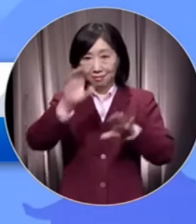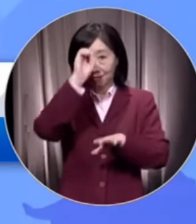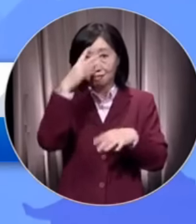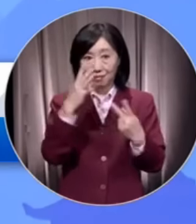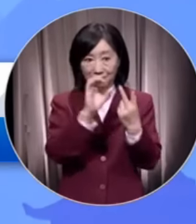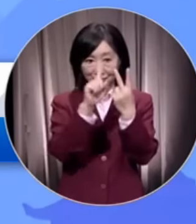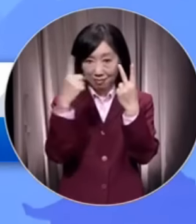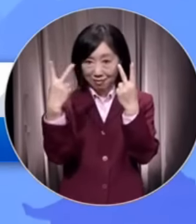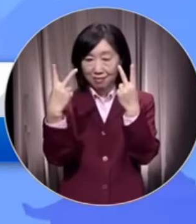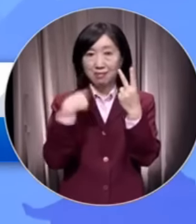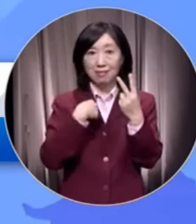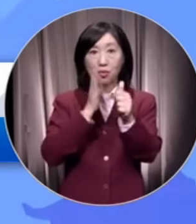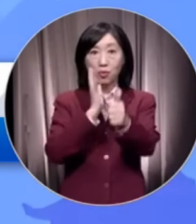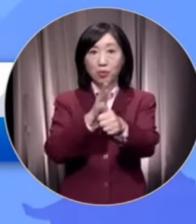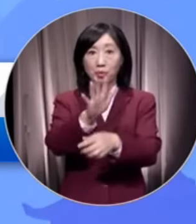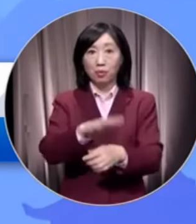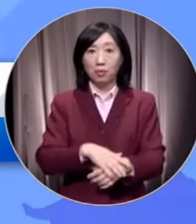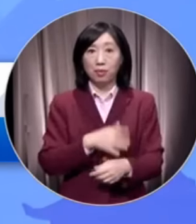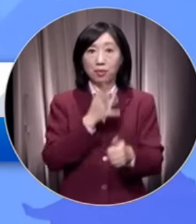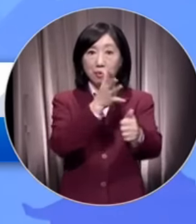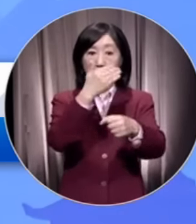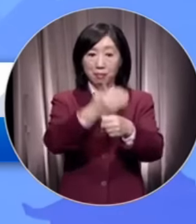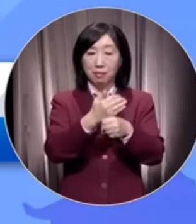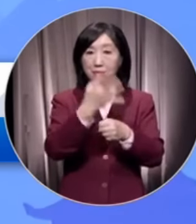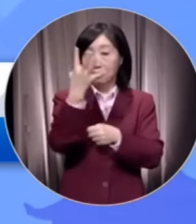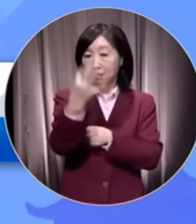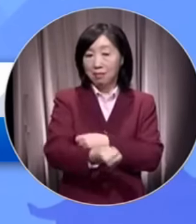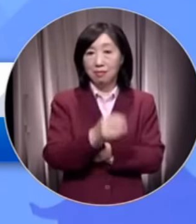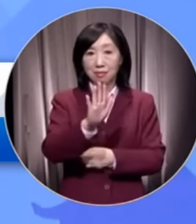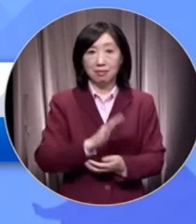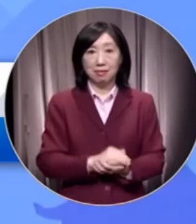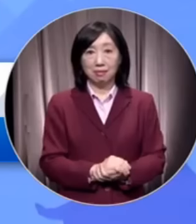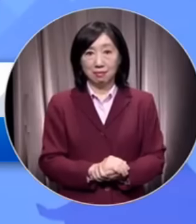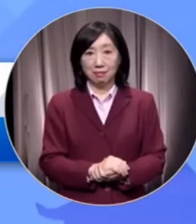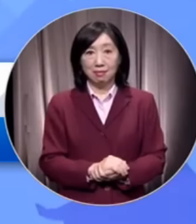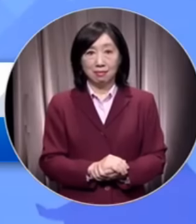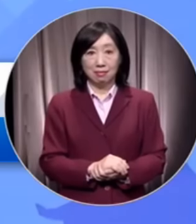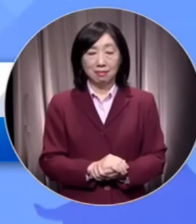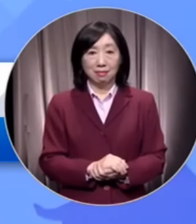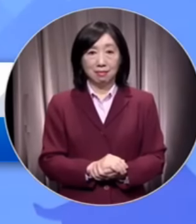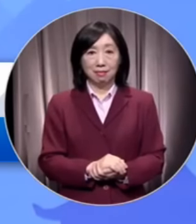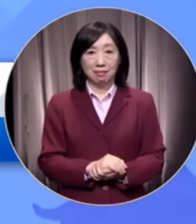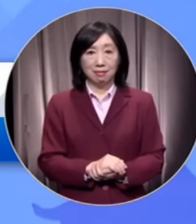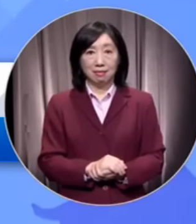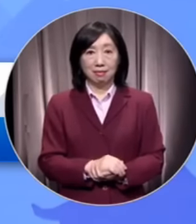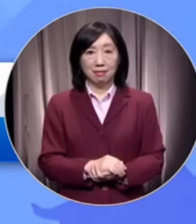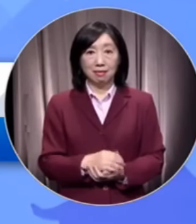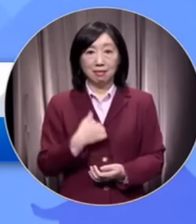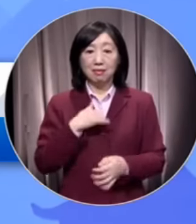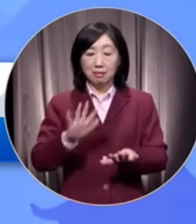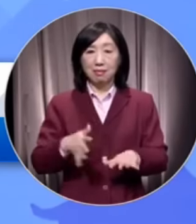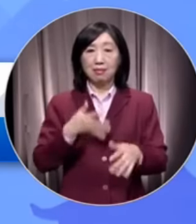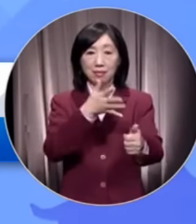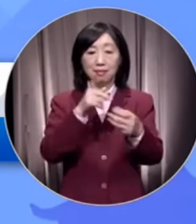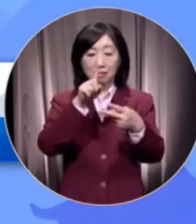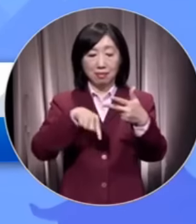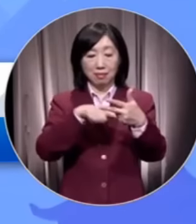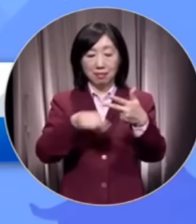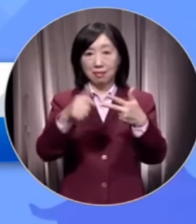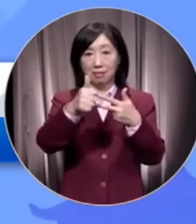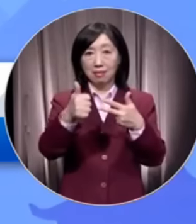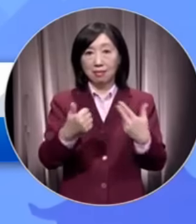在2012年的时候我也问过马总统很多次，我也问过我现在要问的朱主席，